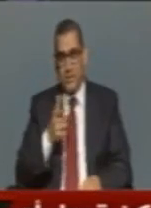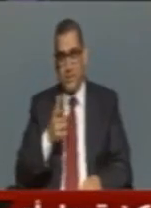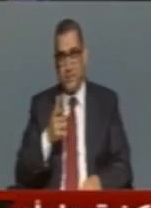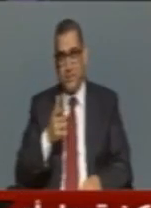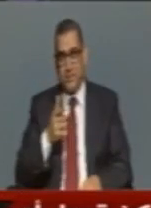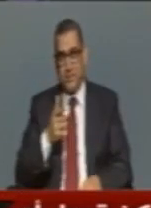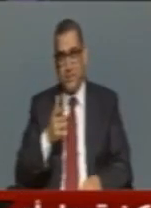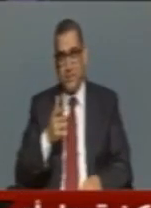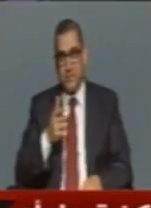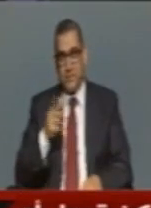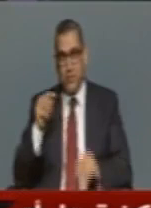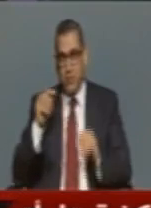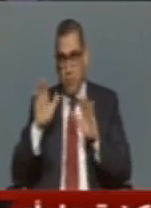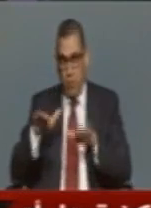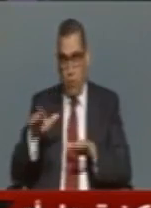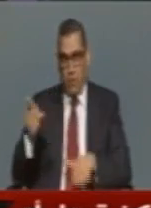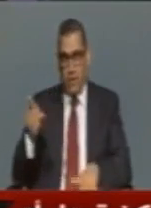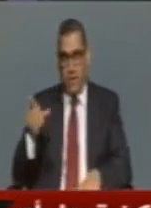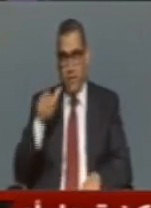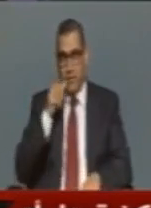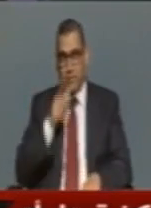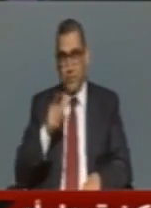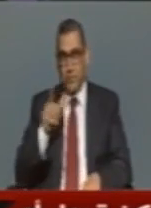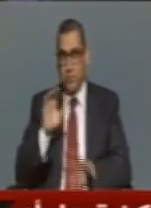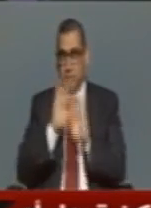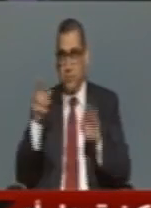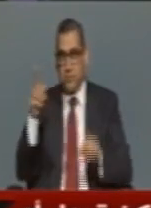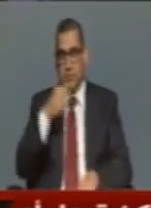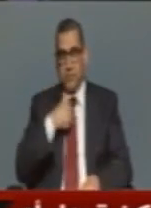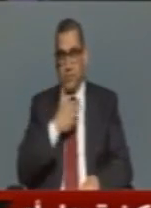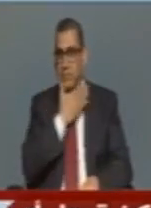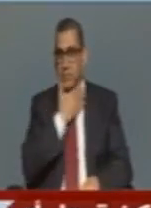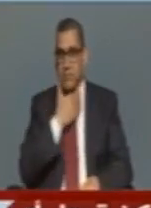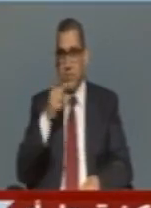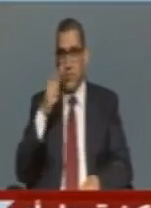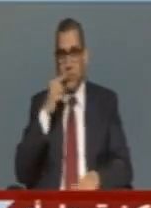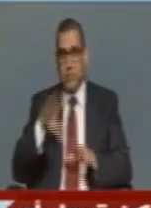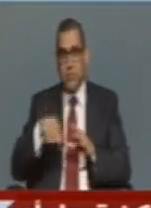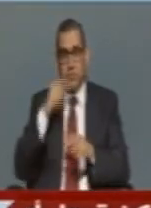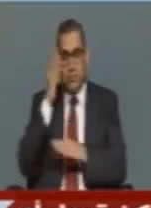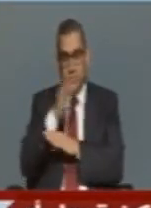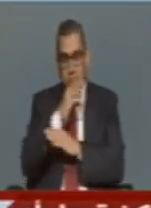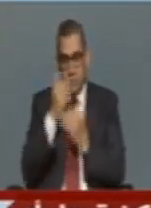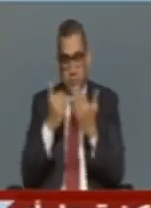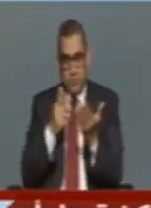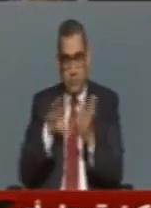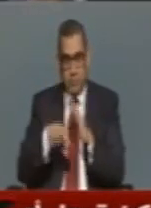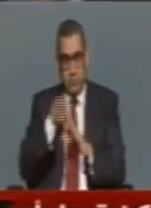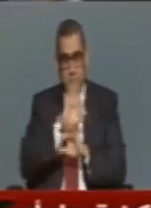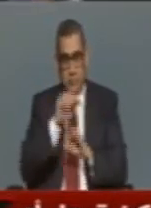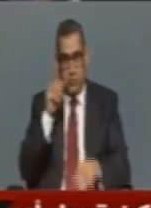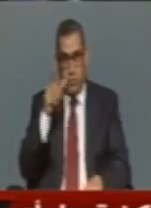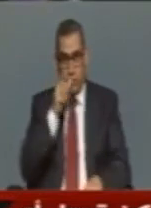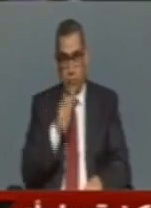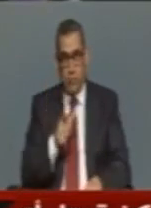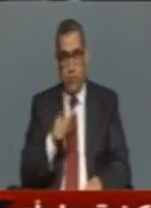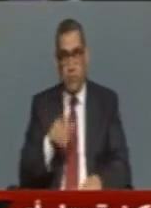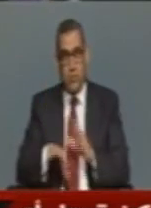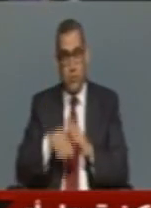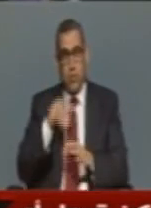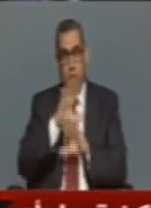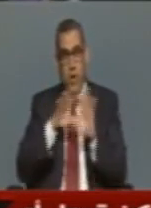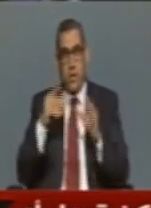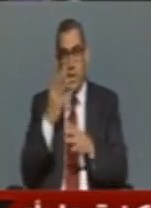موجودة يا دكتور وجاهزين ان احنا وانتوا اخترتوها تبقى يعني التوزيع الجغرافي والتوزيع السكاني